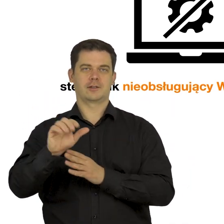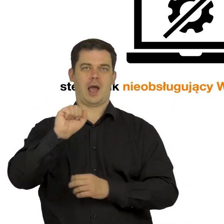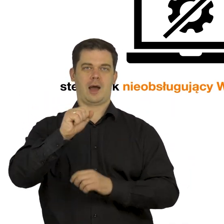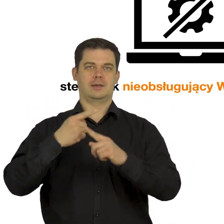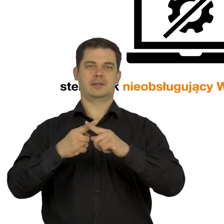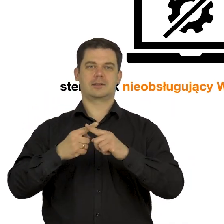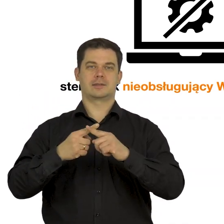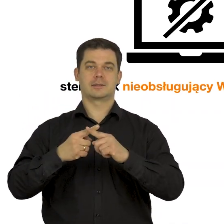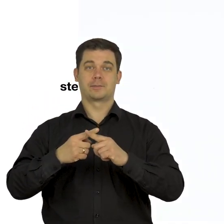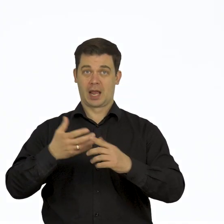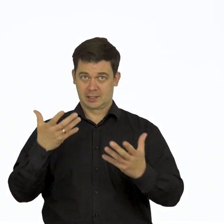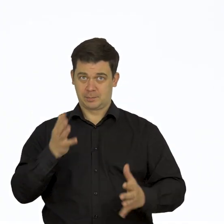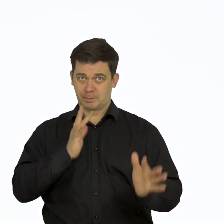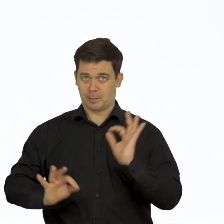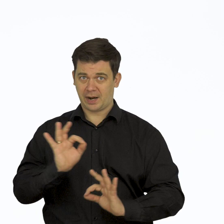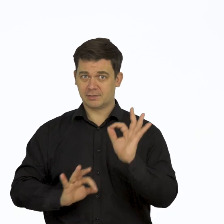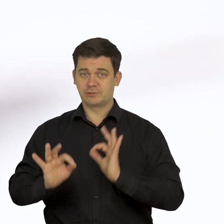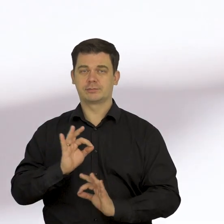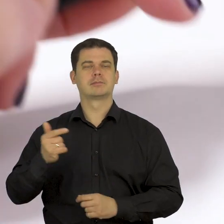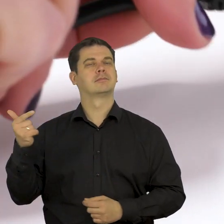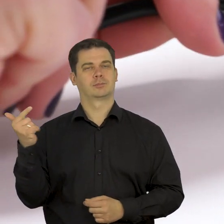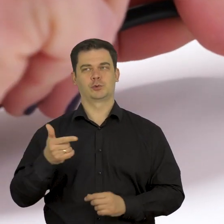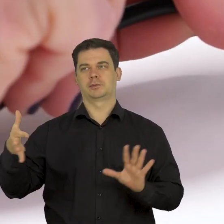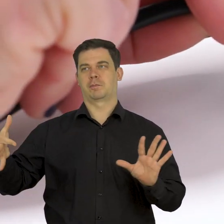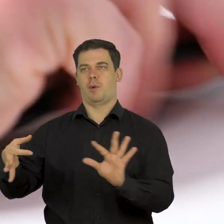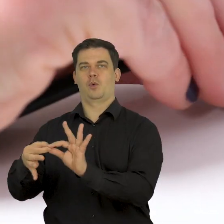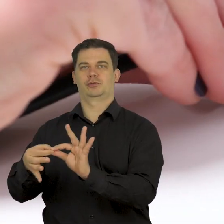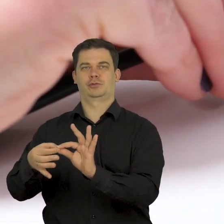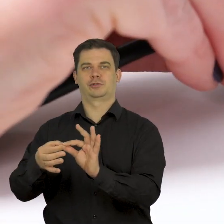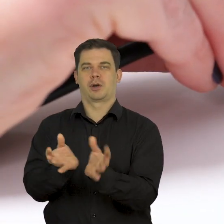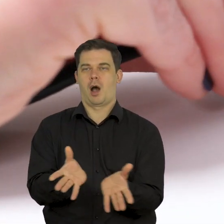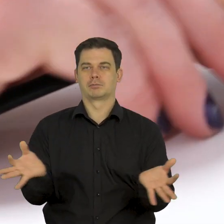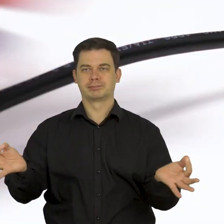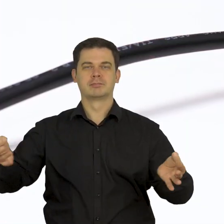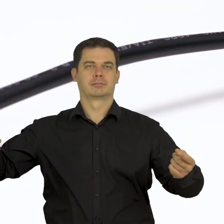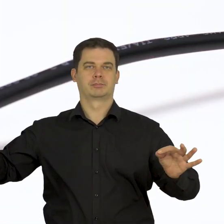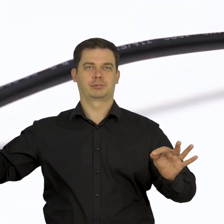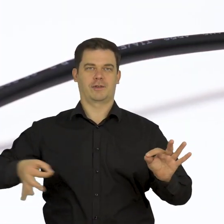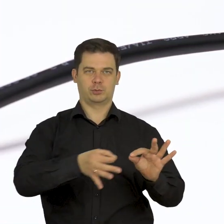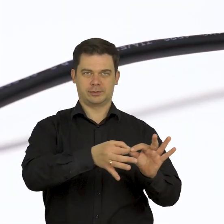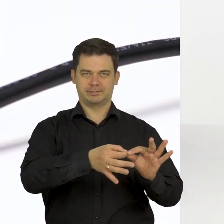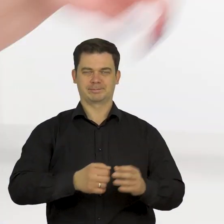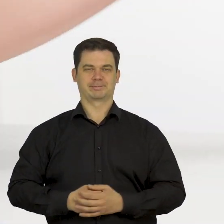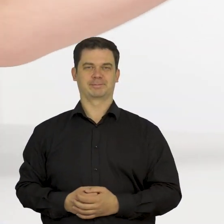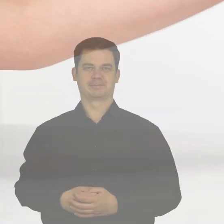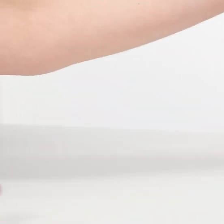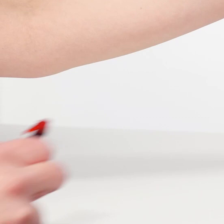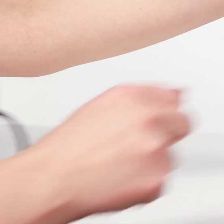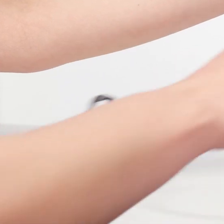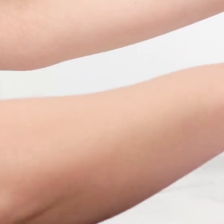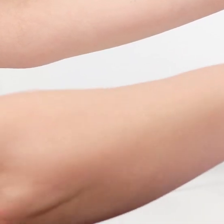802.11ax. Aby to zrobić, w pierwszej kolejności podłącz komputer do Fanboxa przewodem,